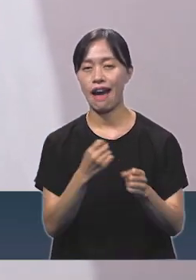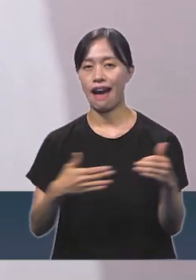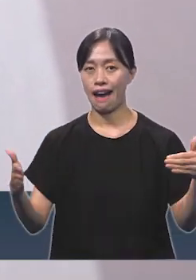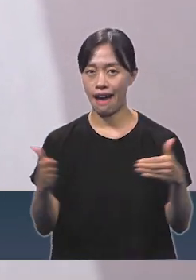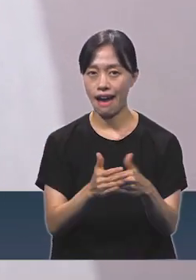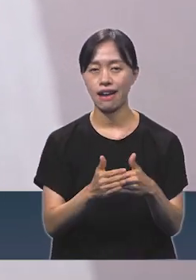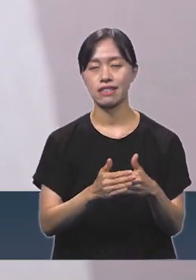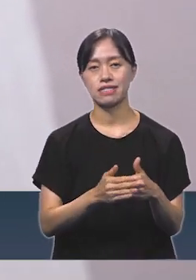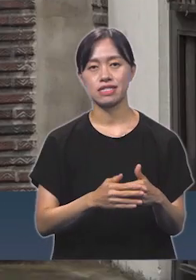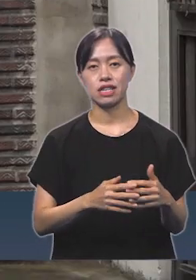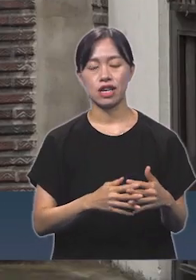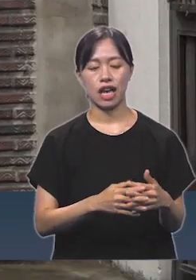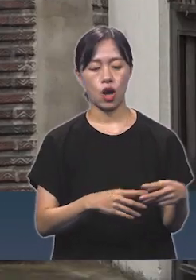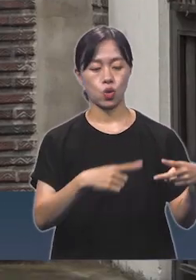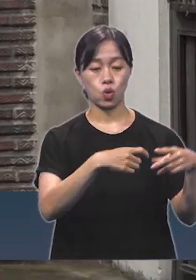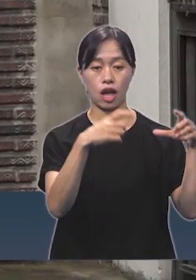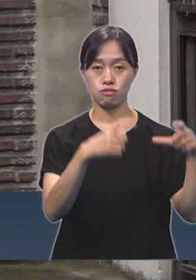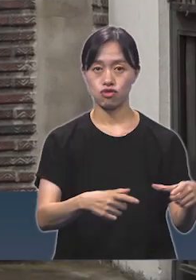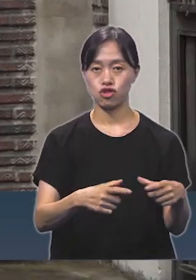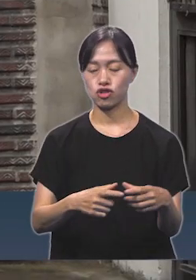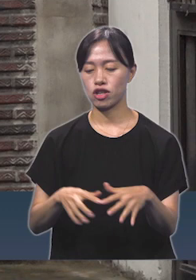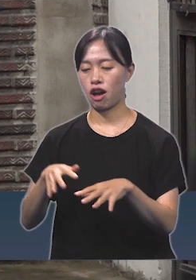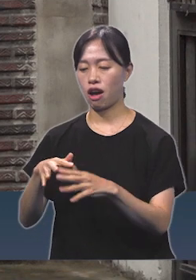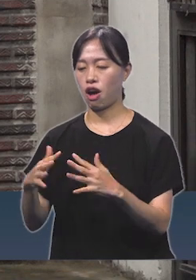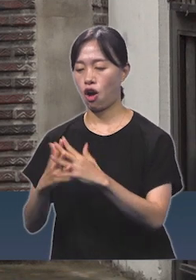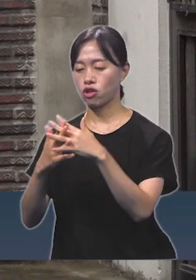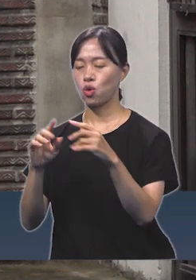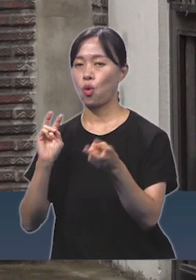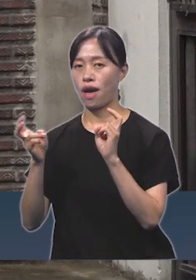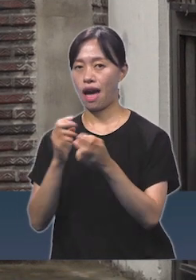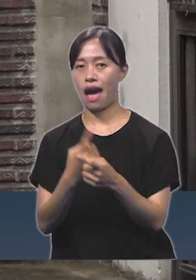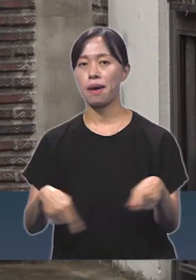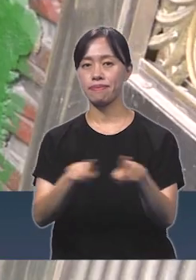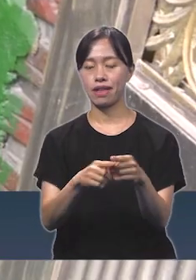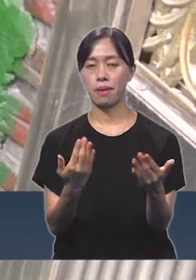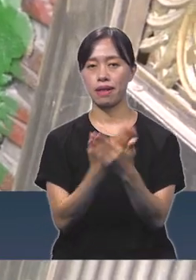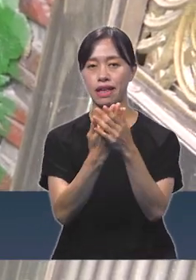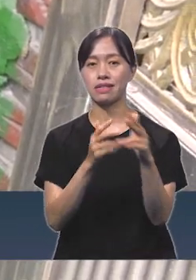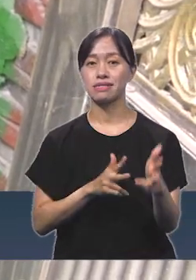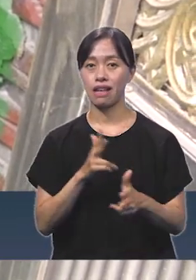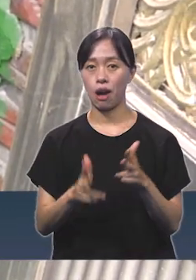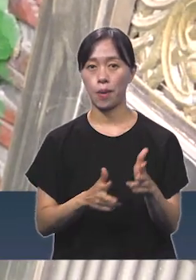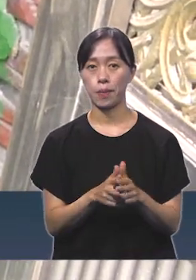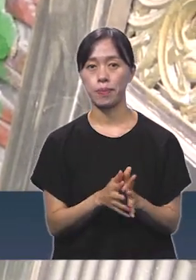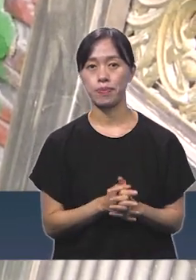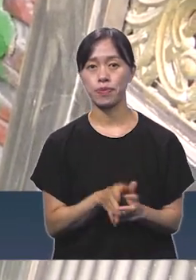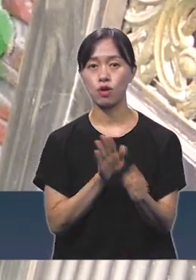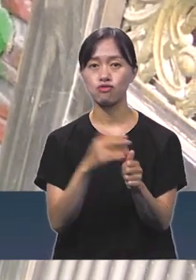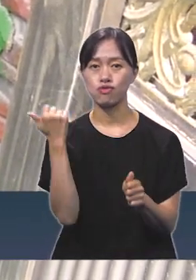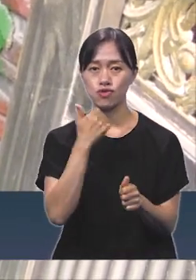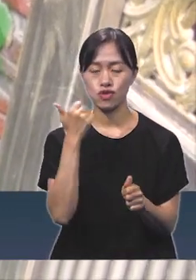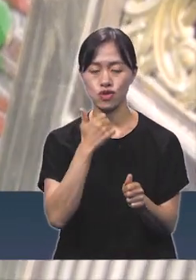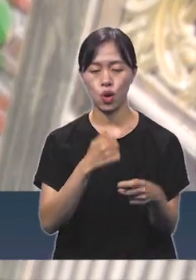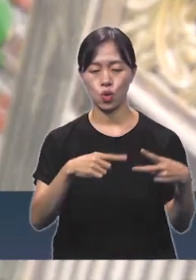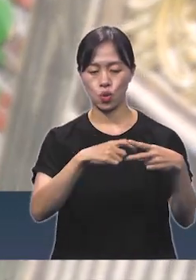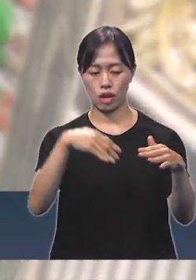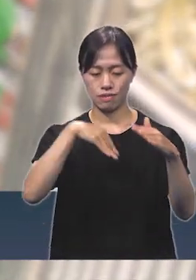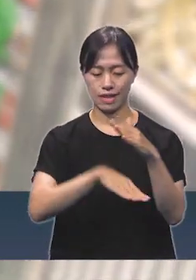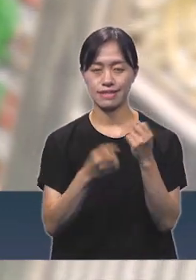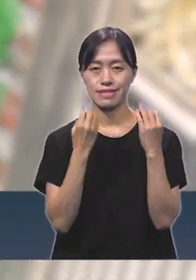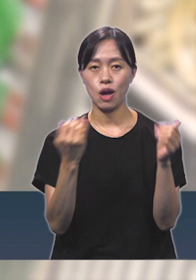건축업체가 진행하는 지역 상생형 사업입니다 지원대상은 관내 반지하 주택에 거주하는